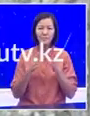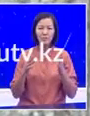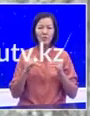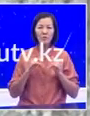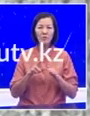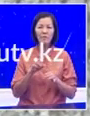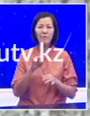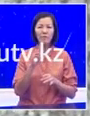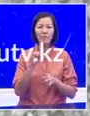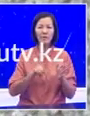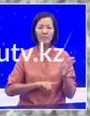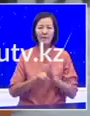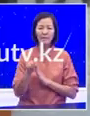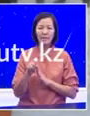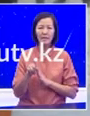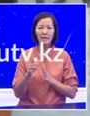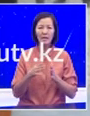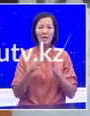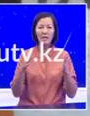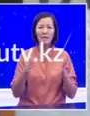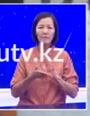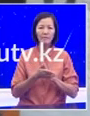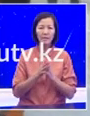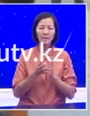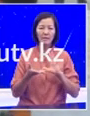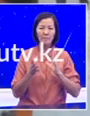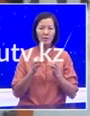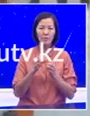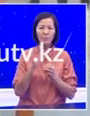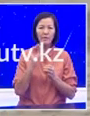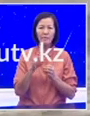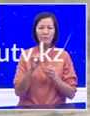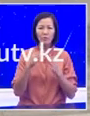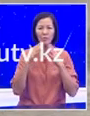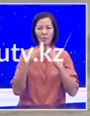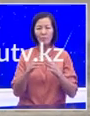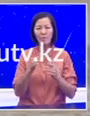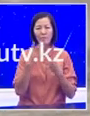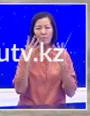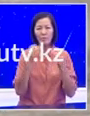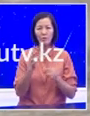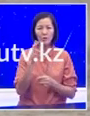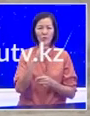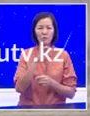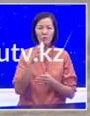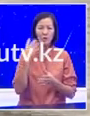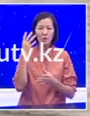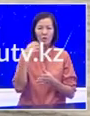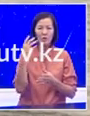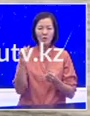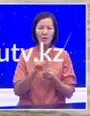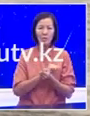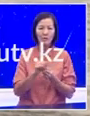Art серіктестігі кірісті. Кешен алып, сыйымдылығы 15 мың тонналық қойма. Тәулігіне 200 тонна жеміс-жидек